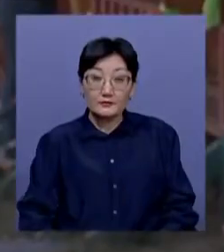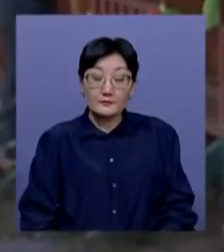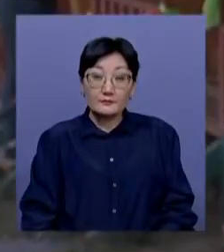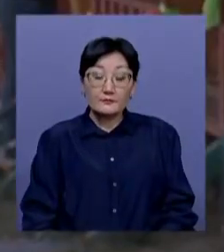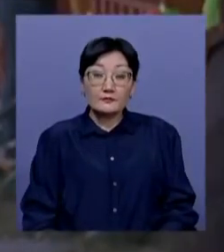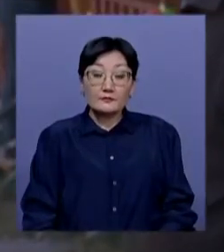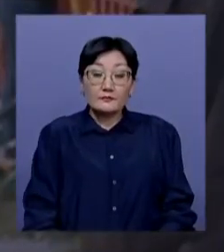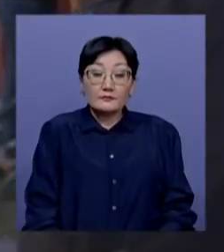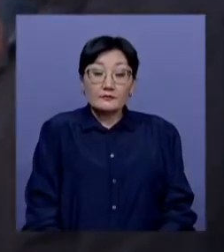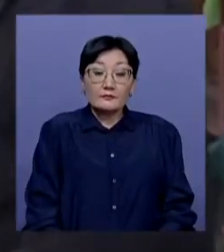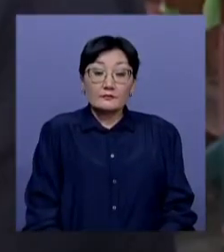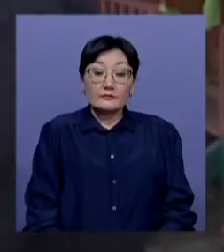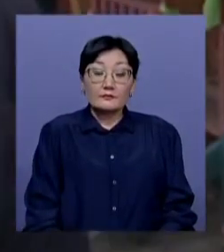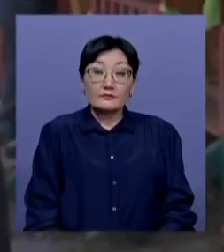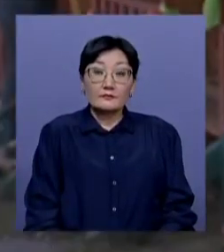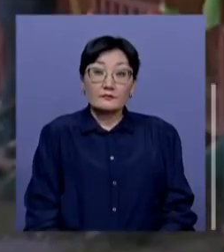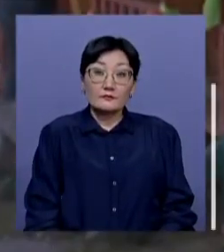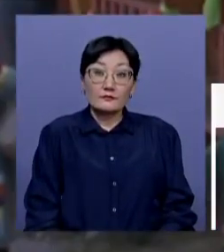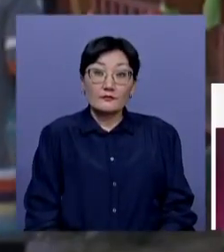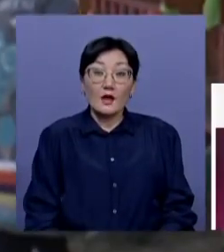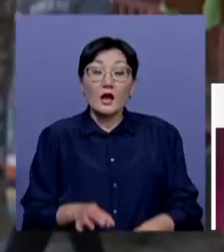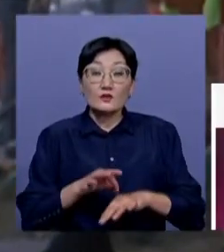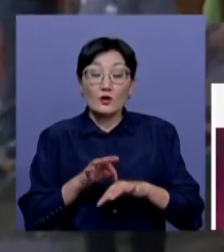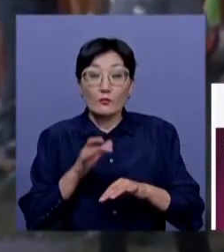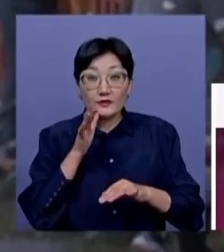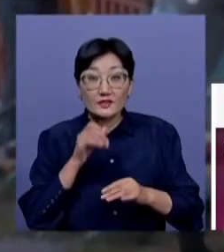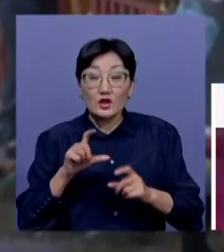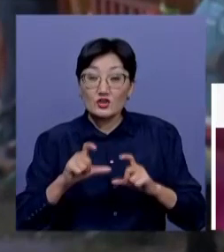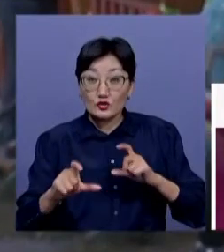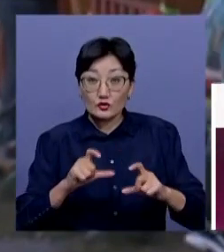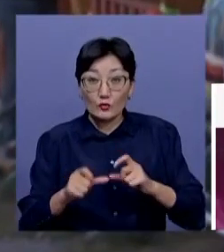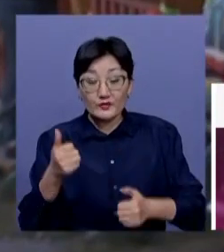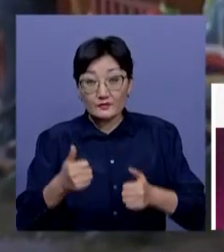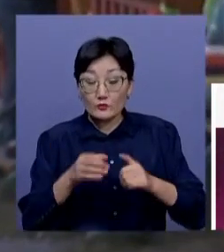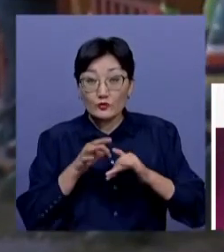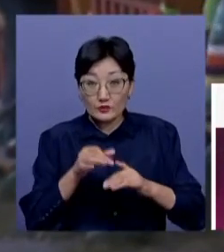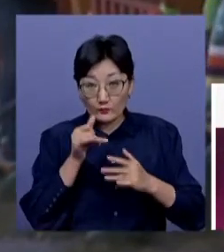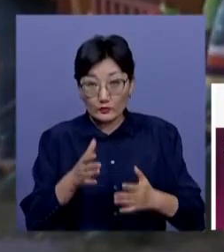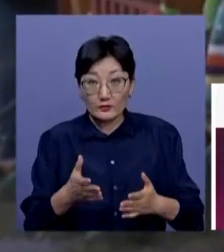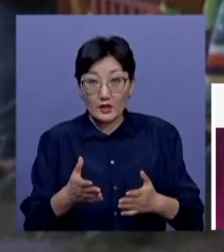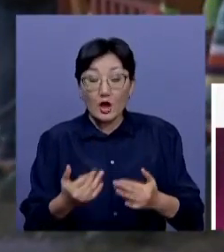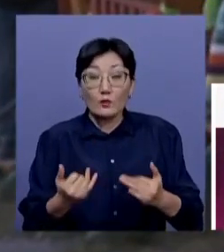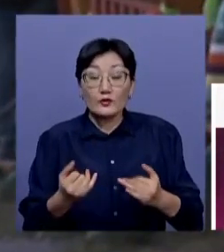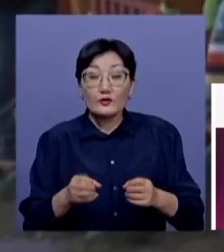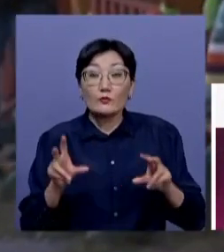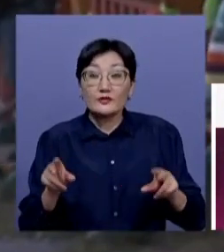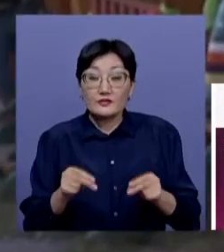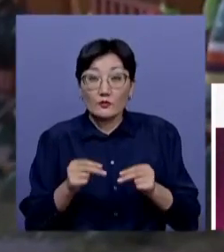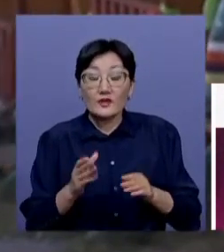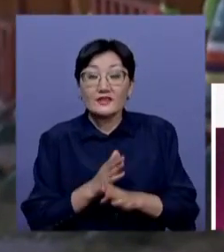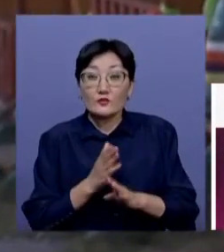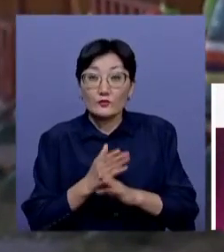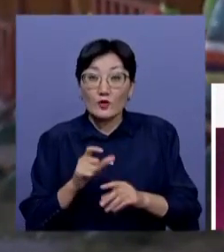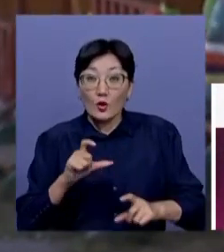У нас еще есть шахматный клуб. Пандемия кезінде шахматтан турнирді өткізе алмай қалған едік. Бүгін сәті түсіп, таза